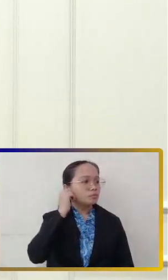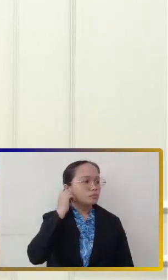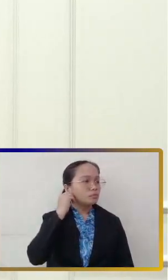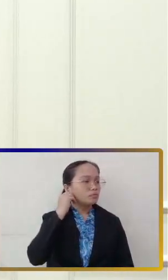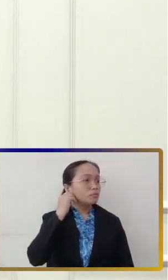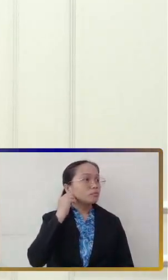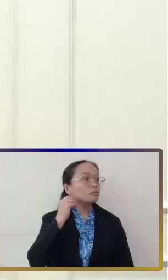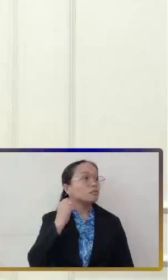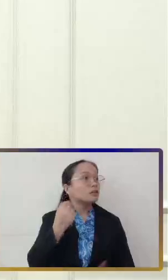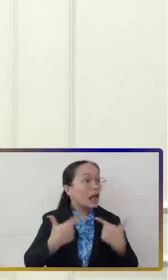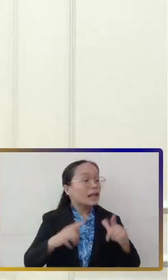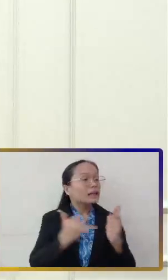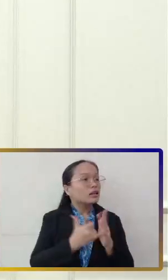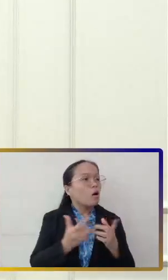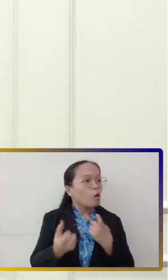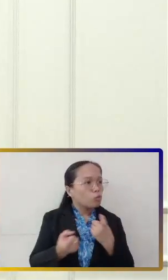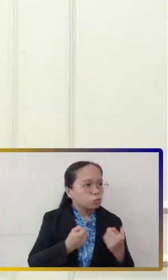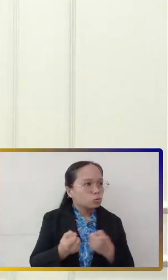Let Him control you.